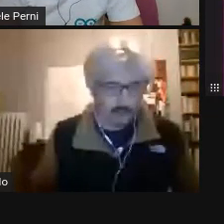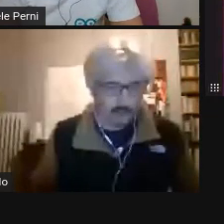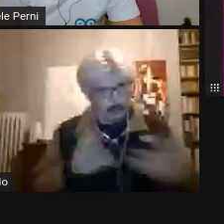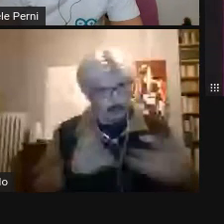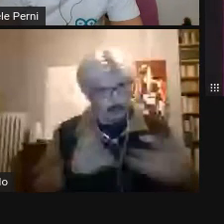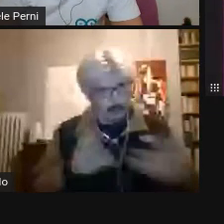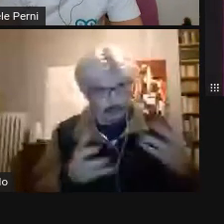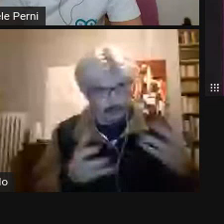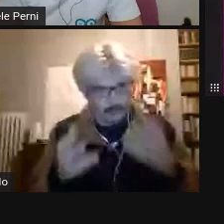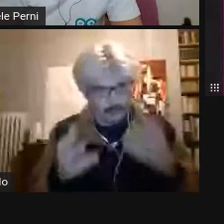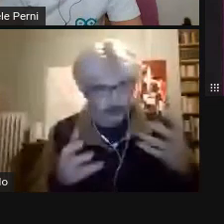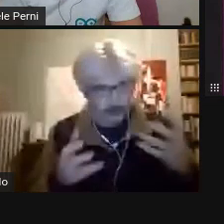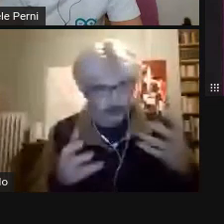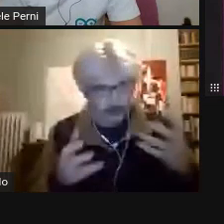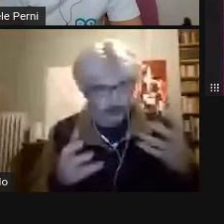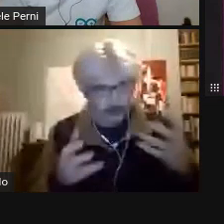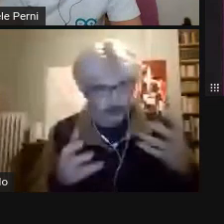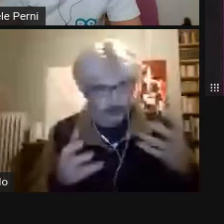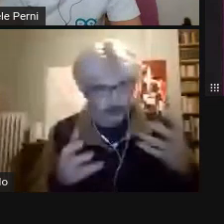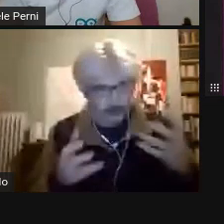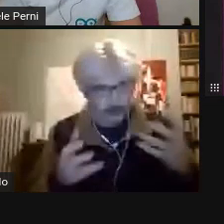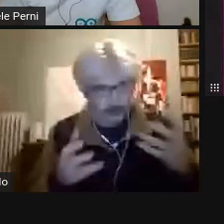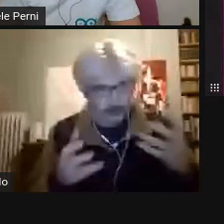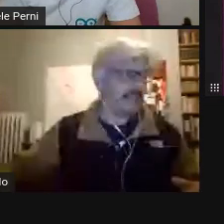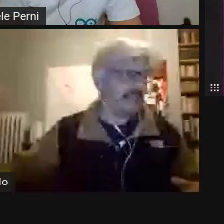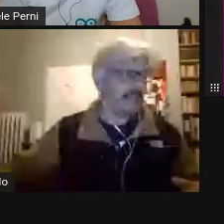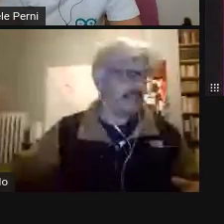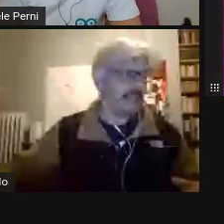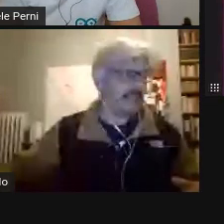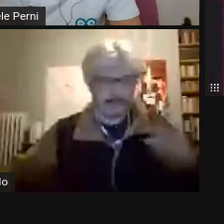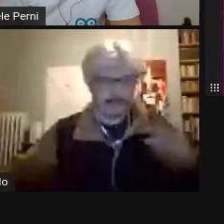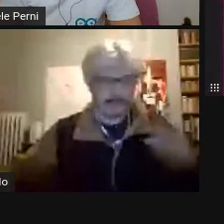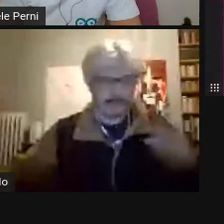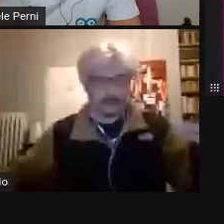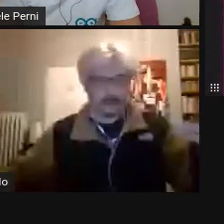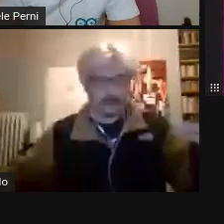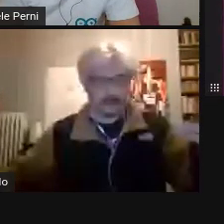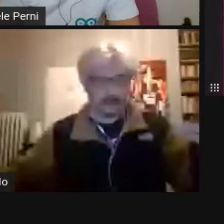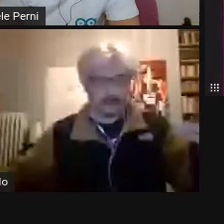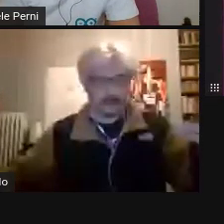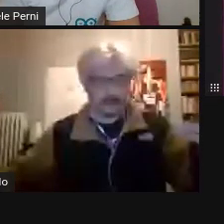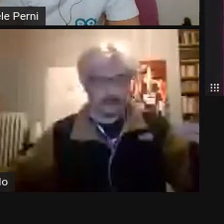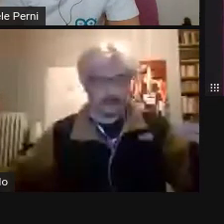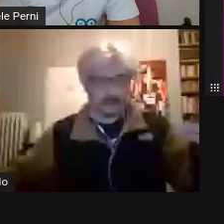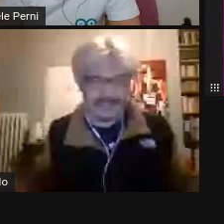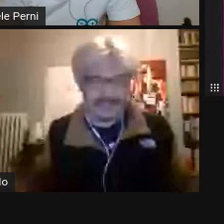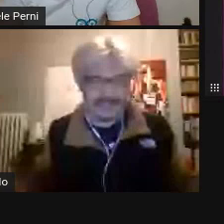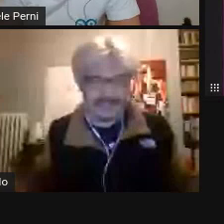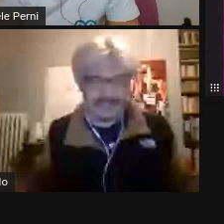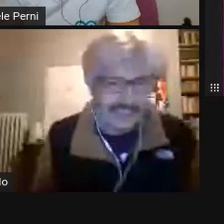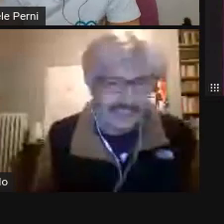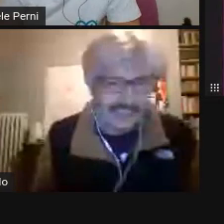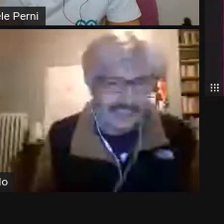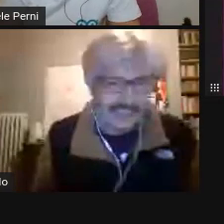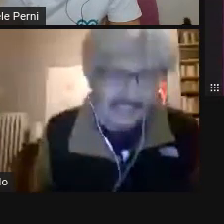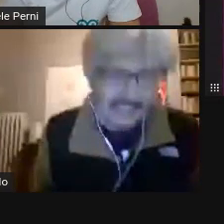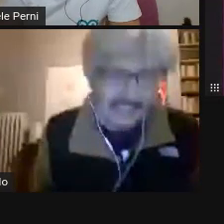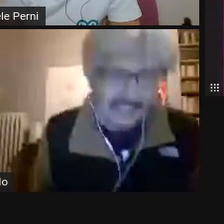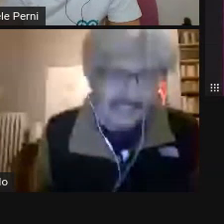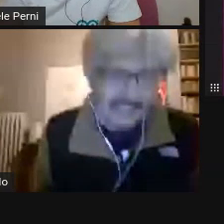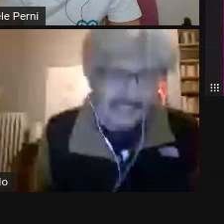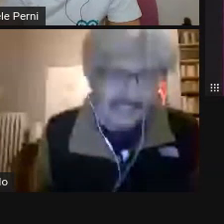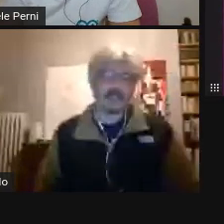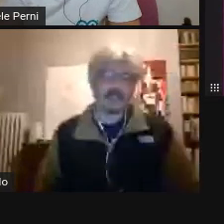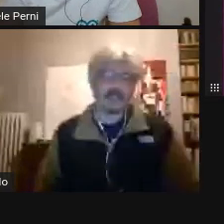poco di più faccio un altro esempio questo adesso smontato così si vede la scheda